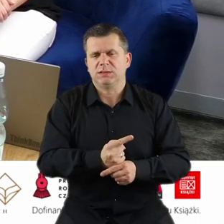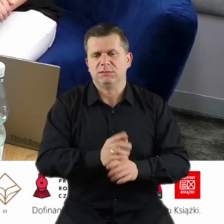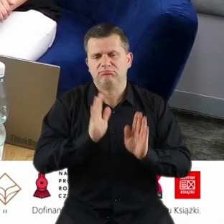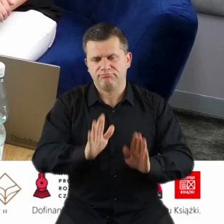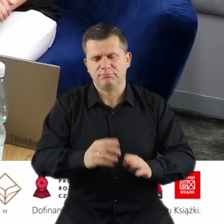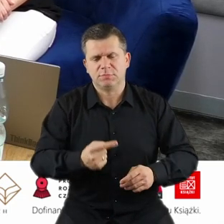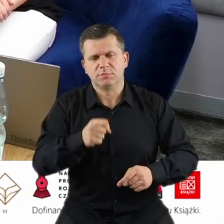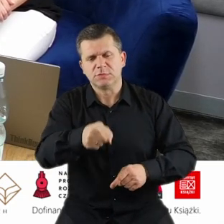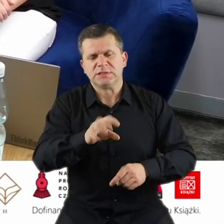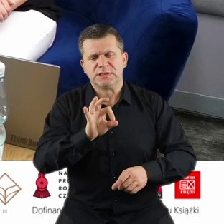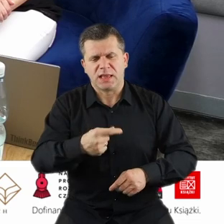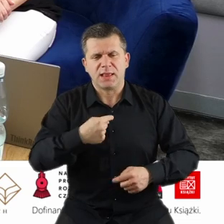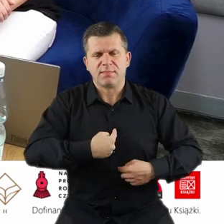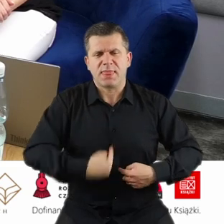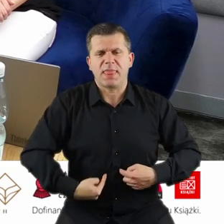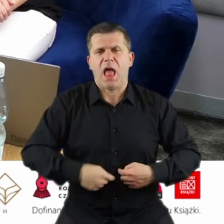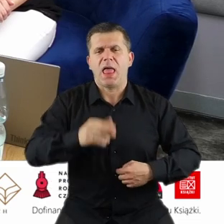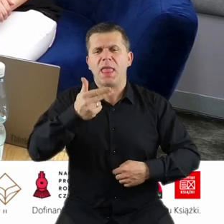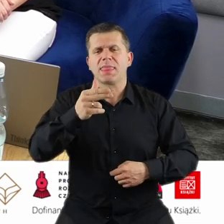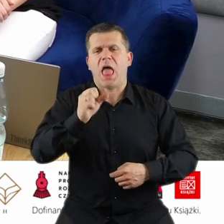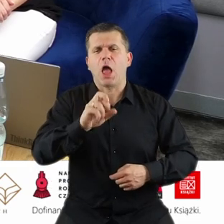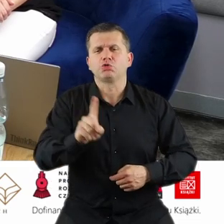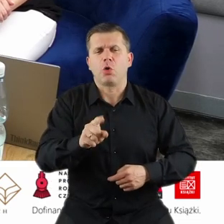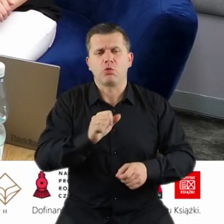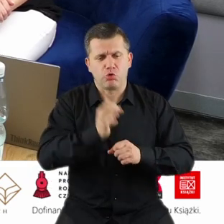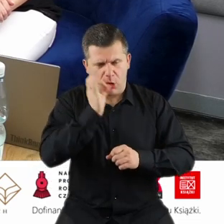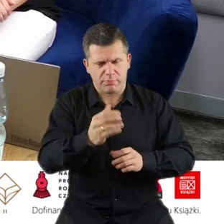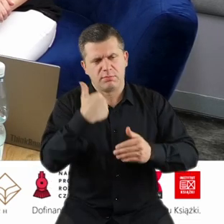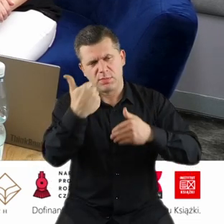i stali się takimi wręcz ambasadorami